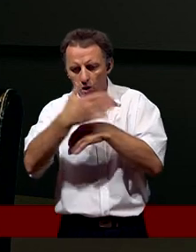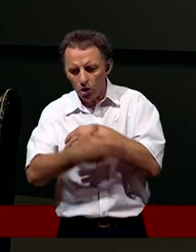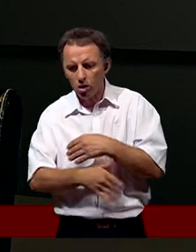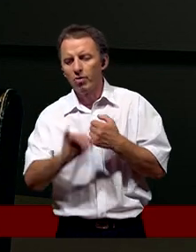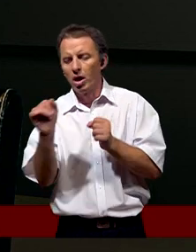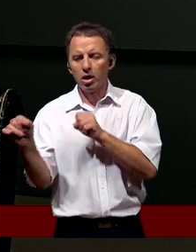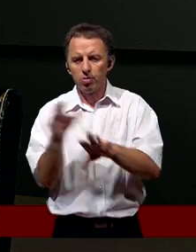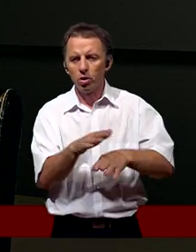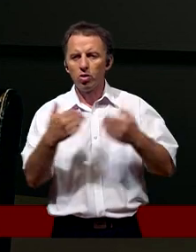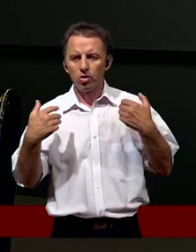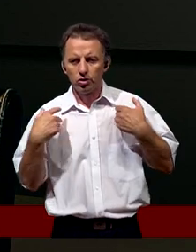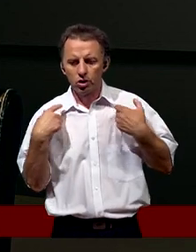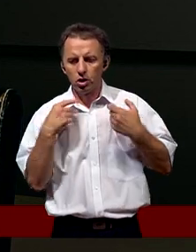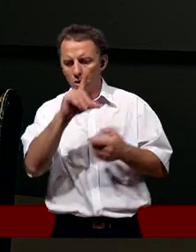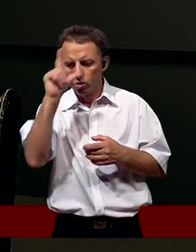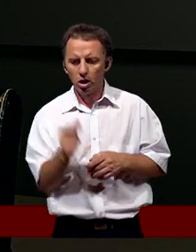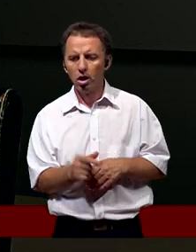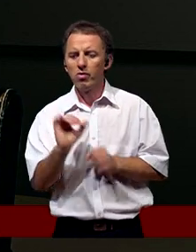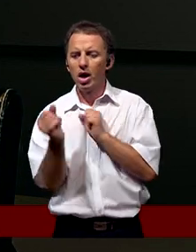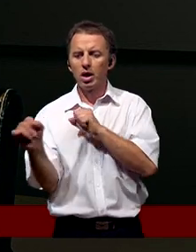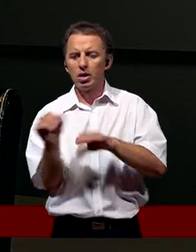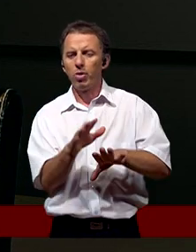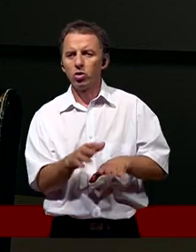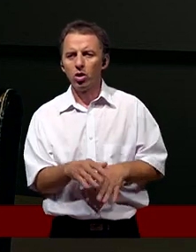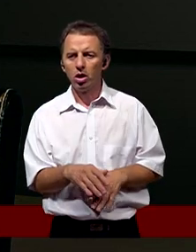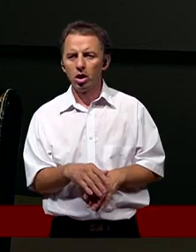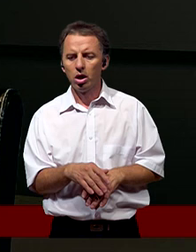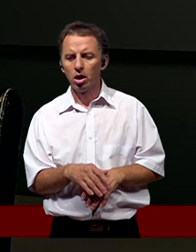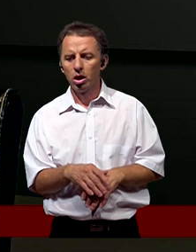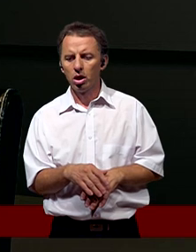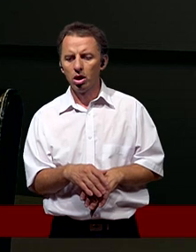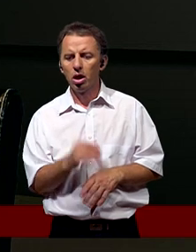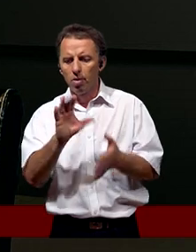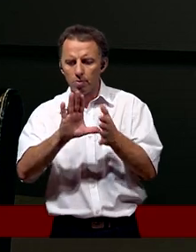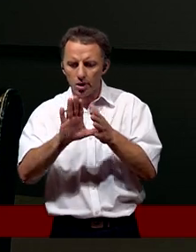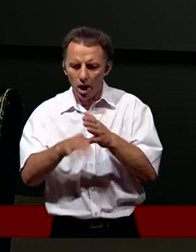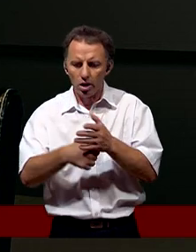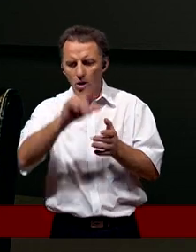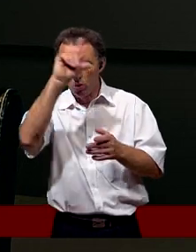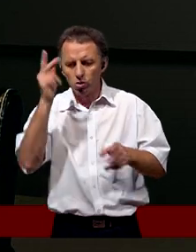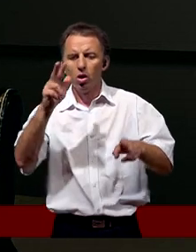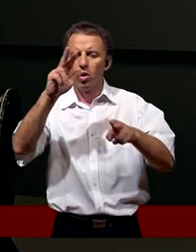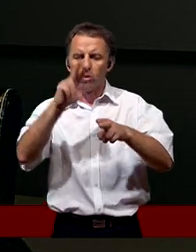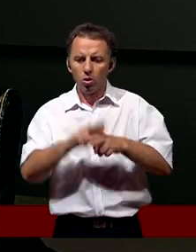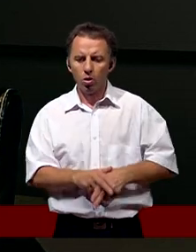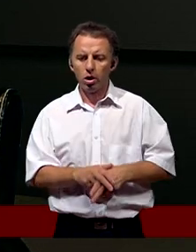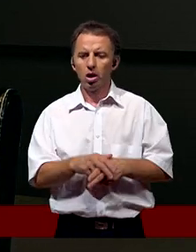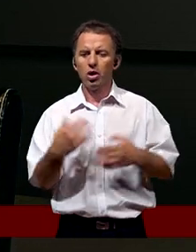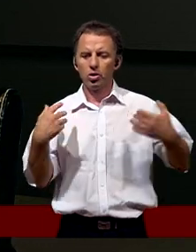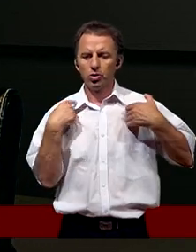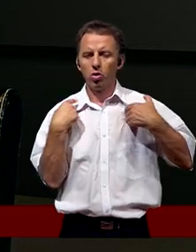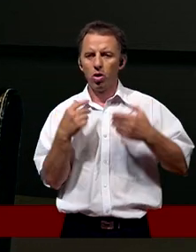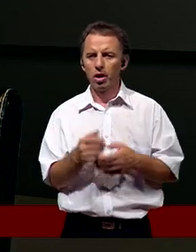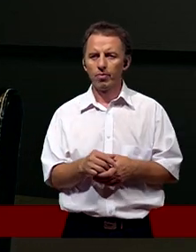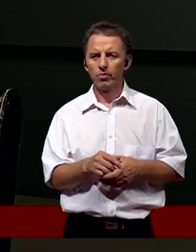i patrzyliśmy, w jaki sposób Jezus traktował ludzi, w jaki sposób podchodził do całego miasta, do Jerozolimy, która w zasadzie